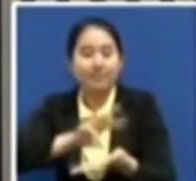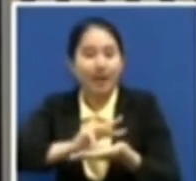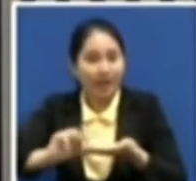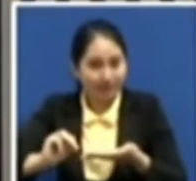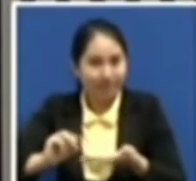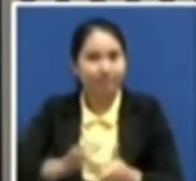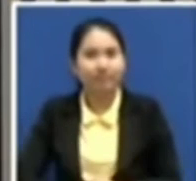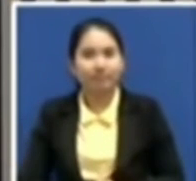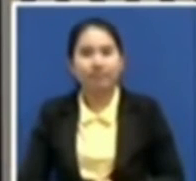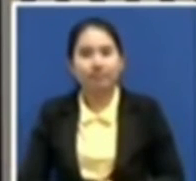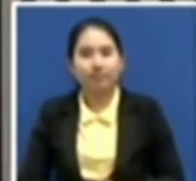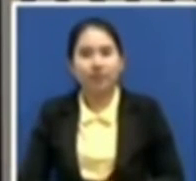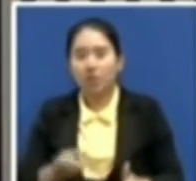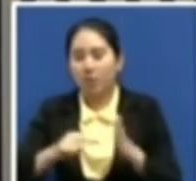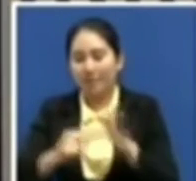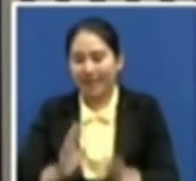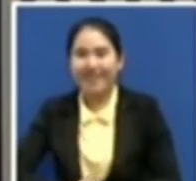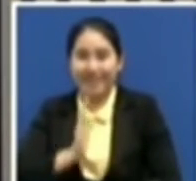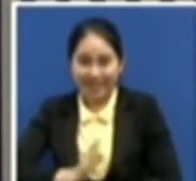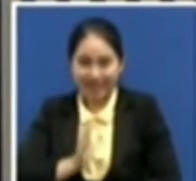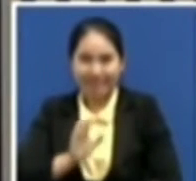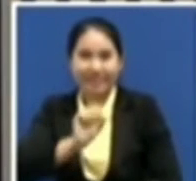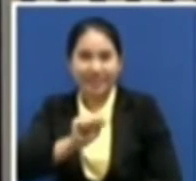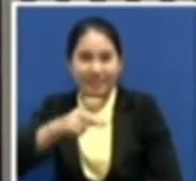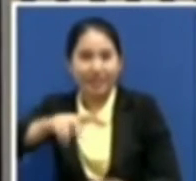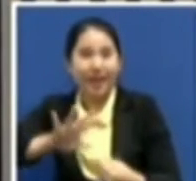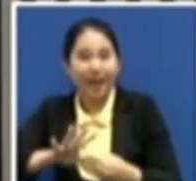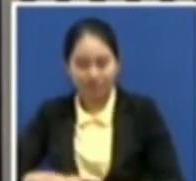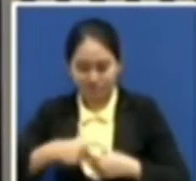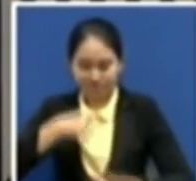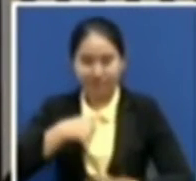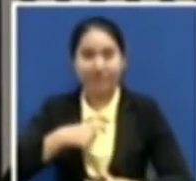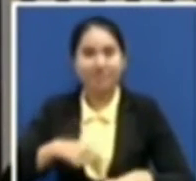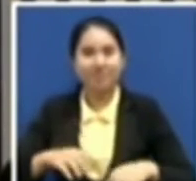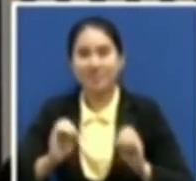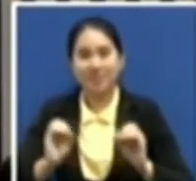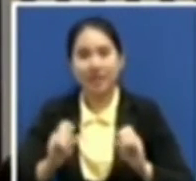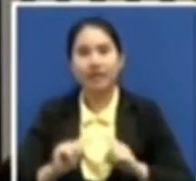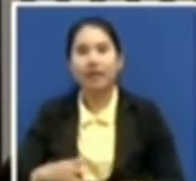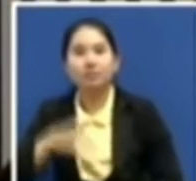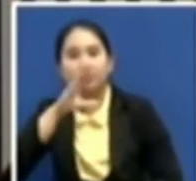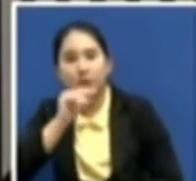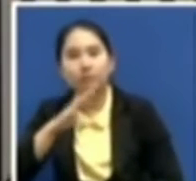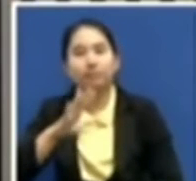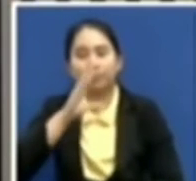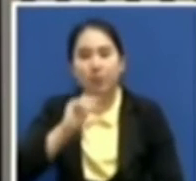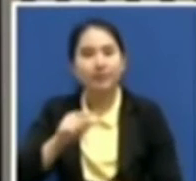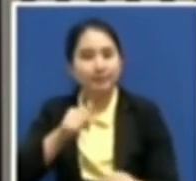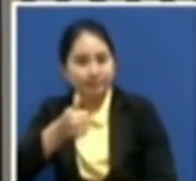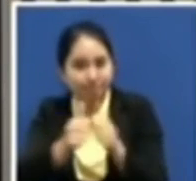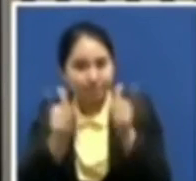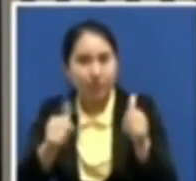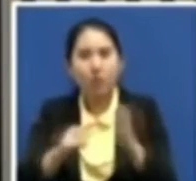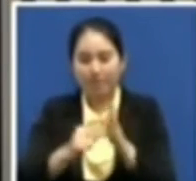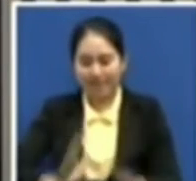แหละครับนี่แหละครับการให้เกียรติของสภาคนที่ไม่ได้ใส่เน็กไทแต่พูดจาอยู่ในร่องในรอยอภิปรายอย่างสร้างสรรค์นี่คือการ